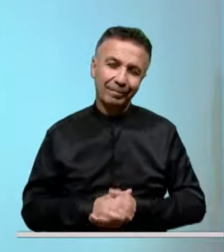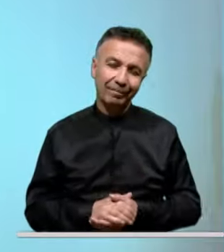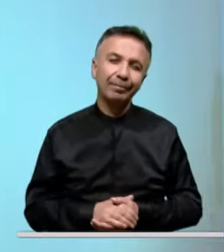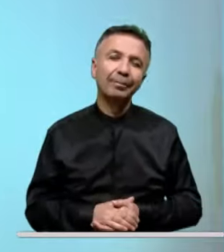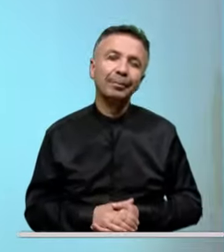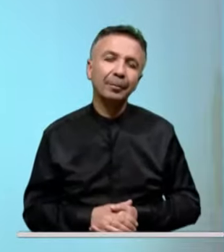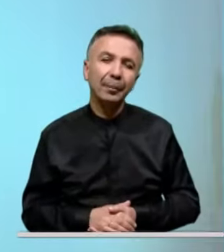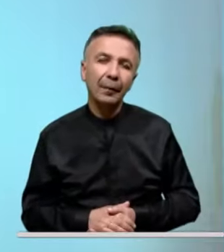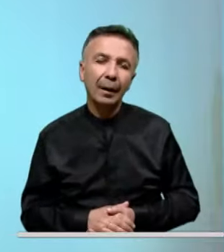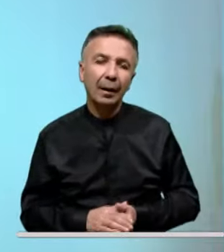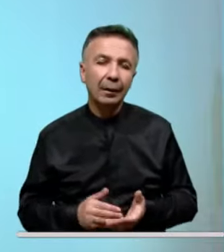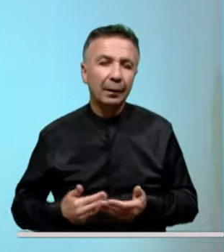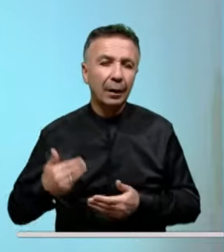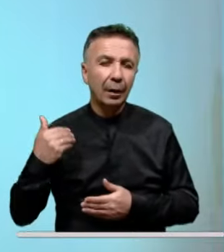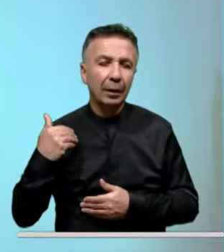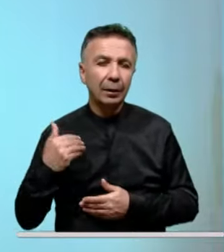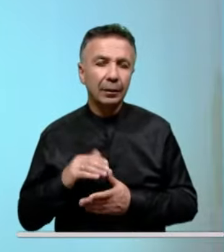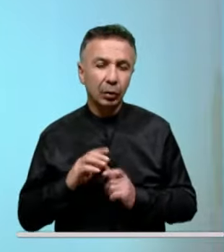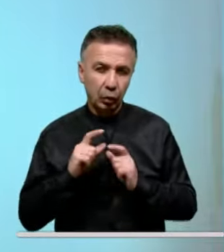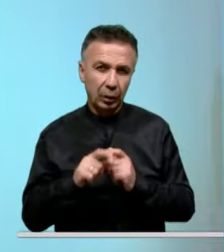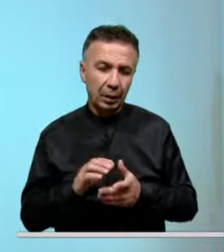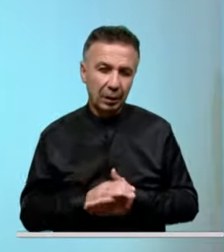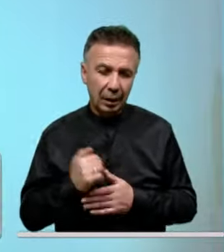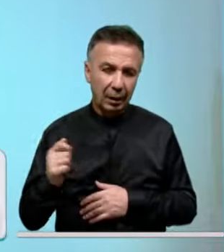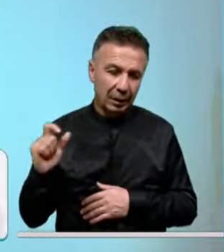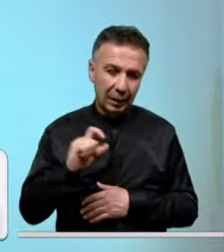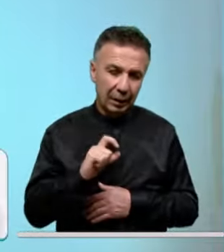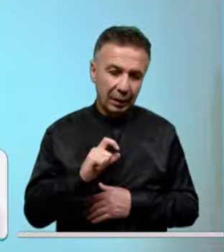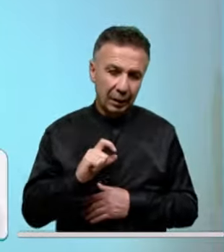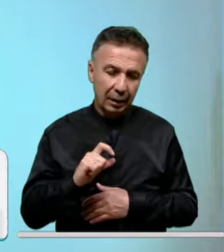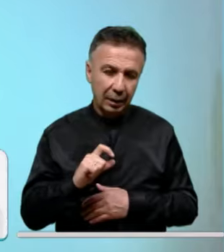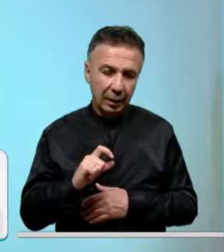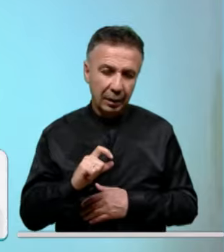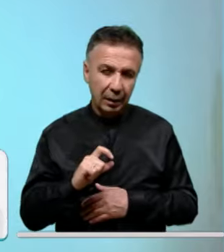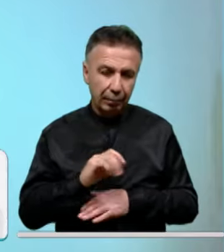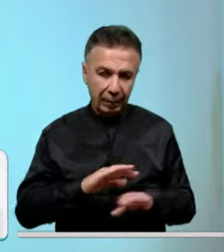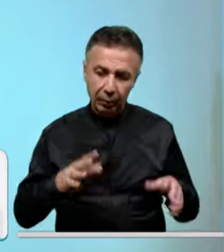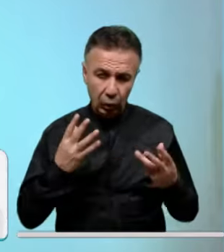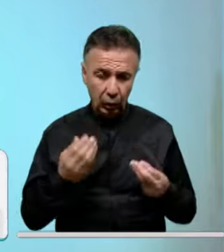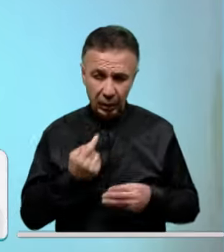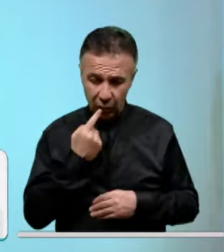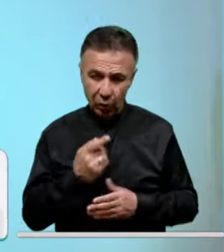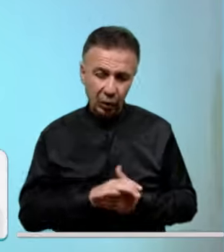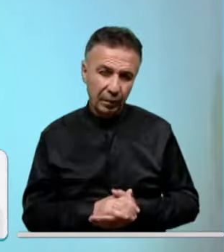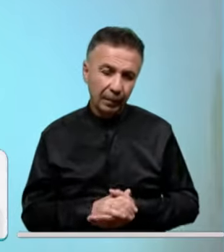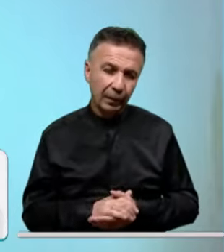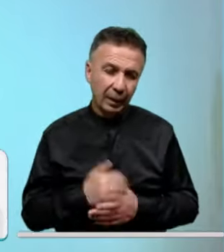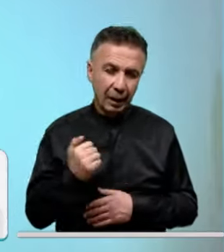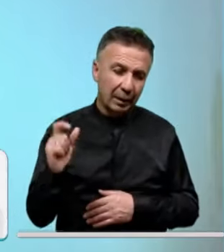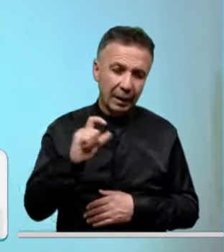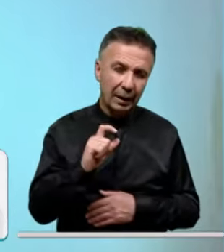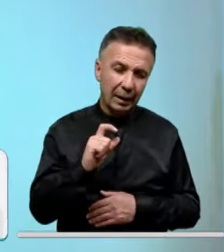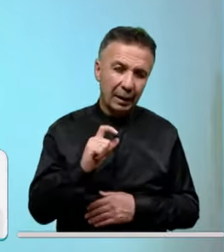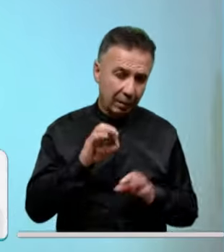önce bilinen bir bilgi bu 6 ayını doldurmuş olması diye söylüyoruz da, ya 6 aya girmiş